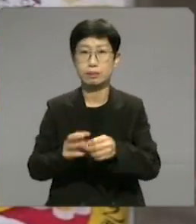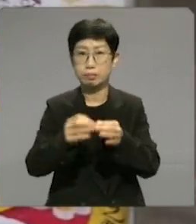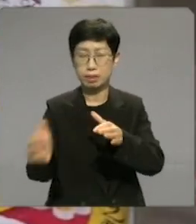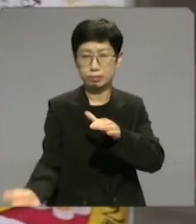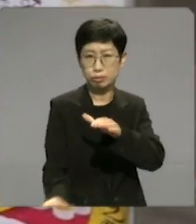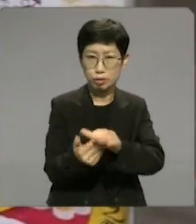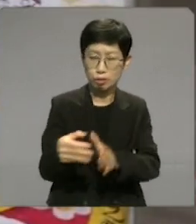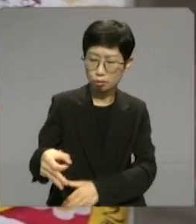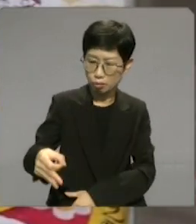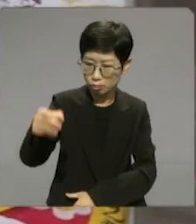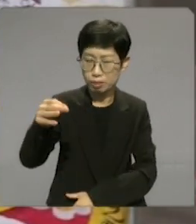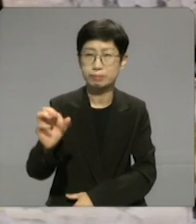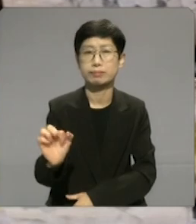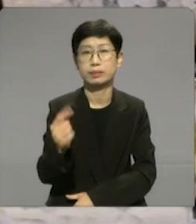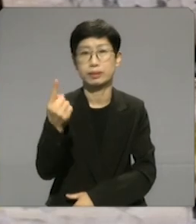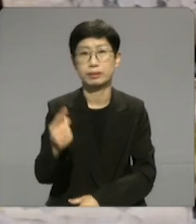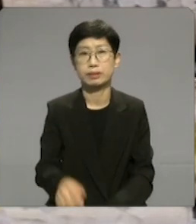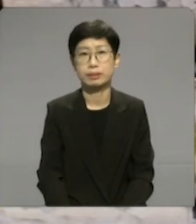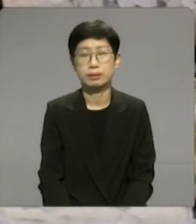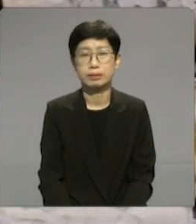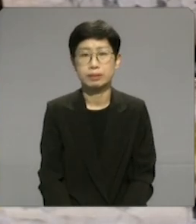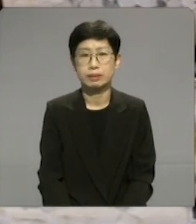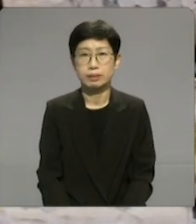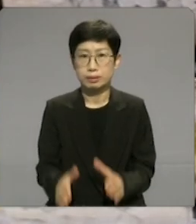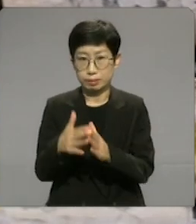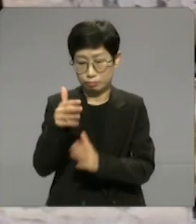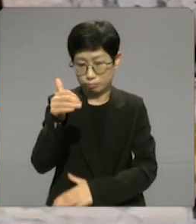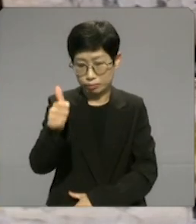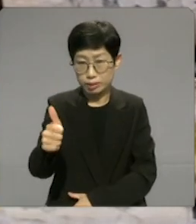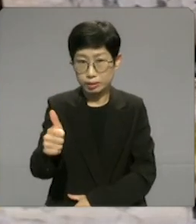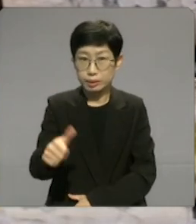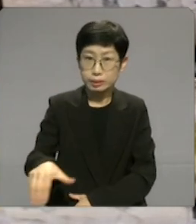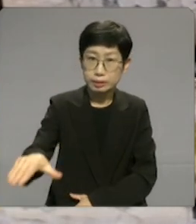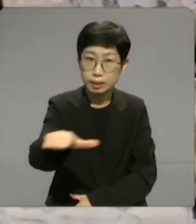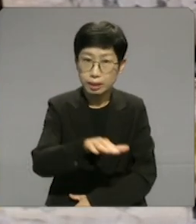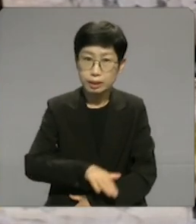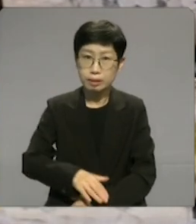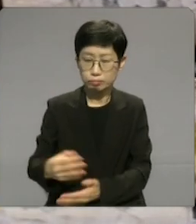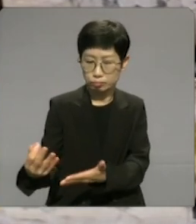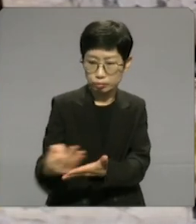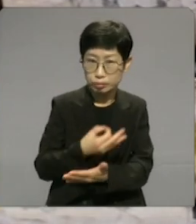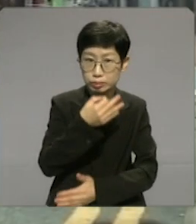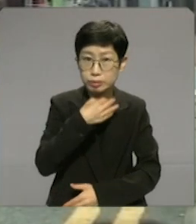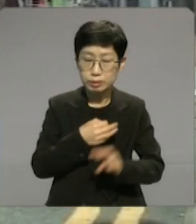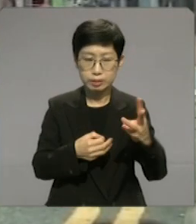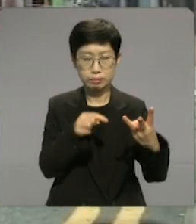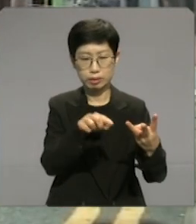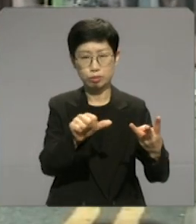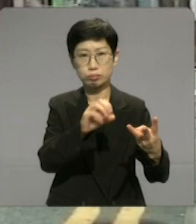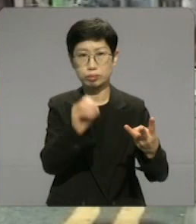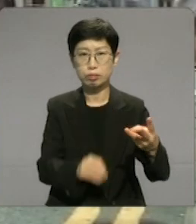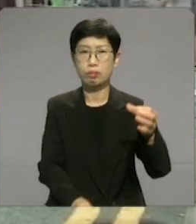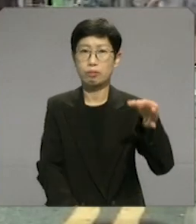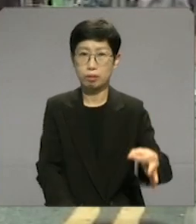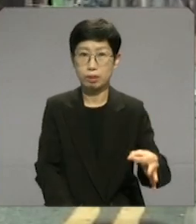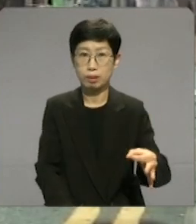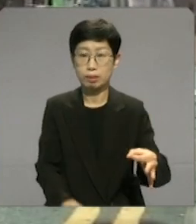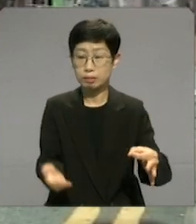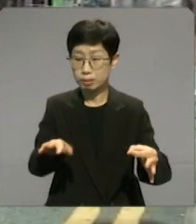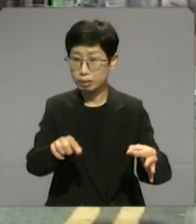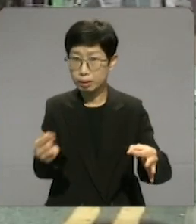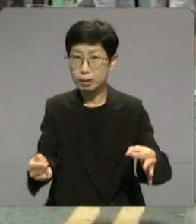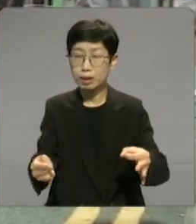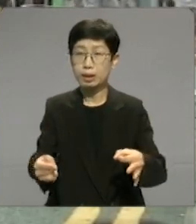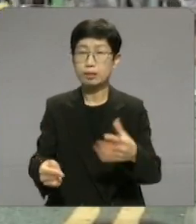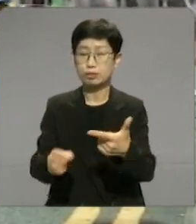수준으로 치솟은 여파입니다. 부동산 소유주들이 부동산 자산 수익률은 3.5%인 상황에서